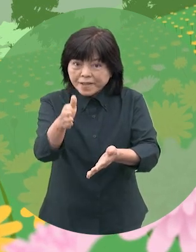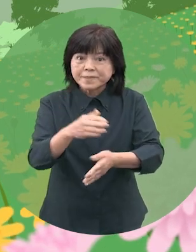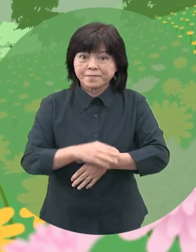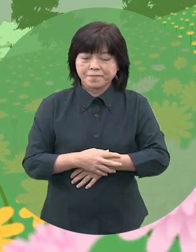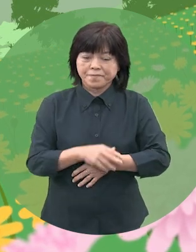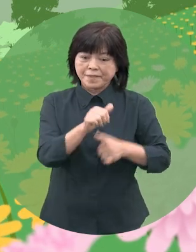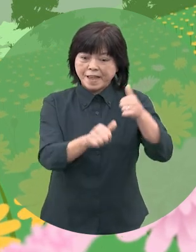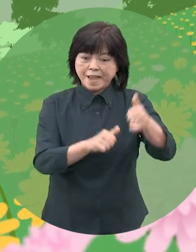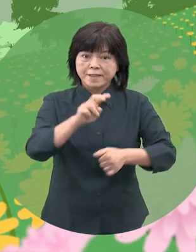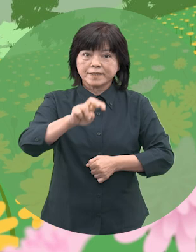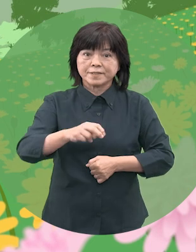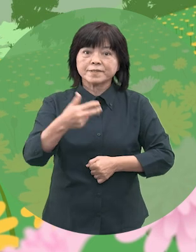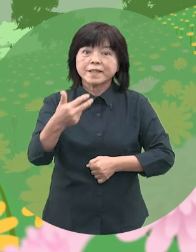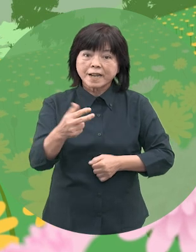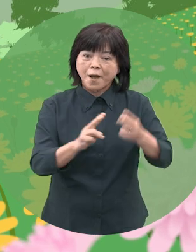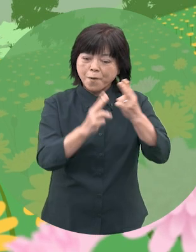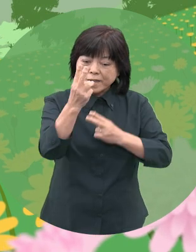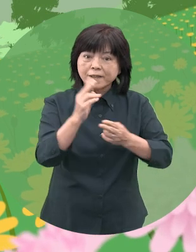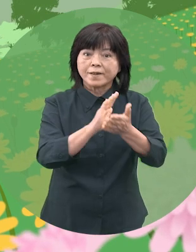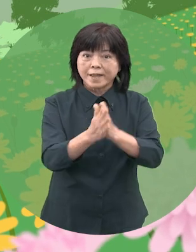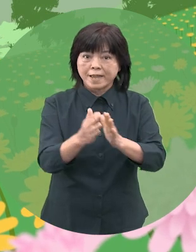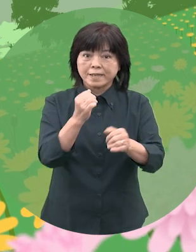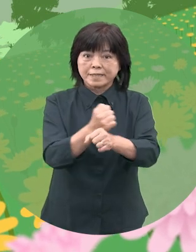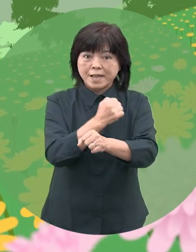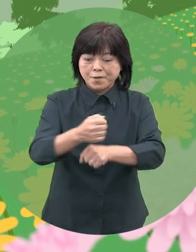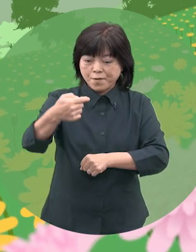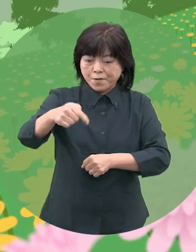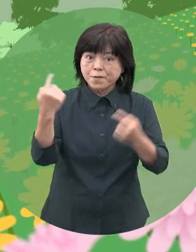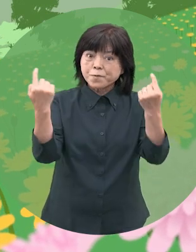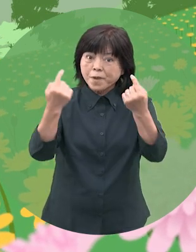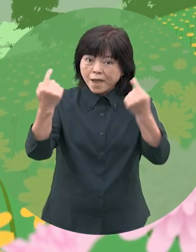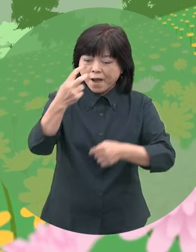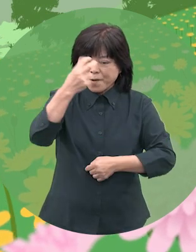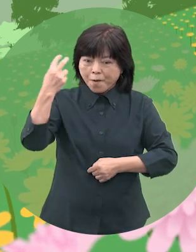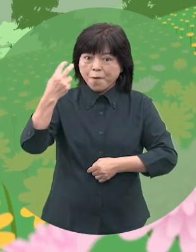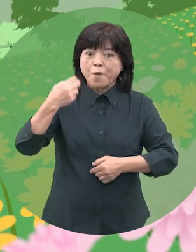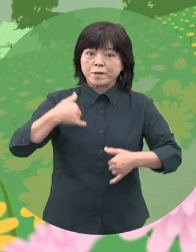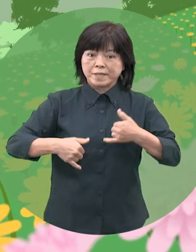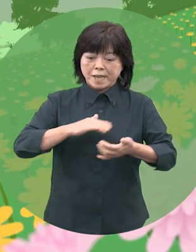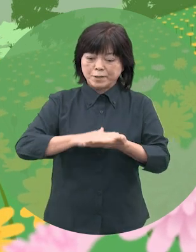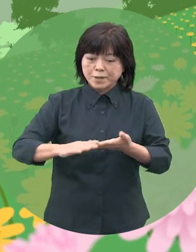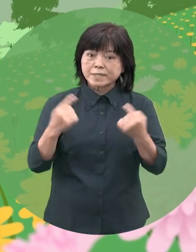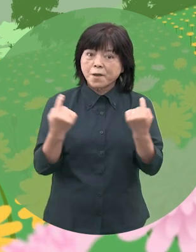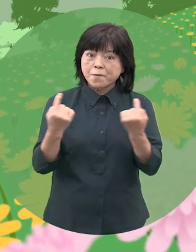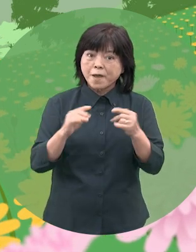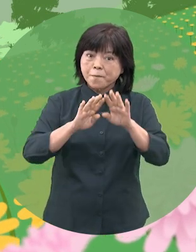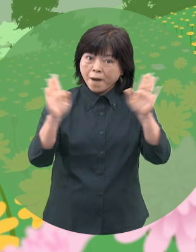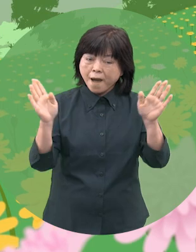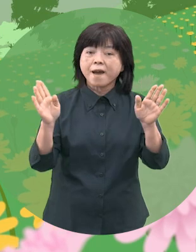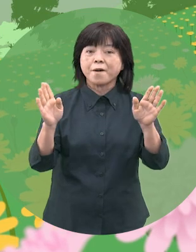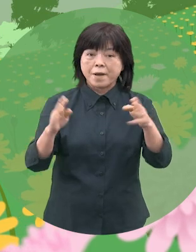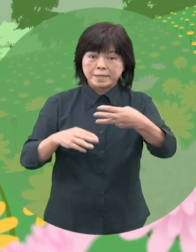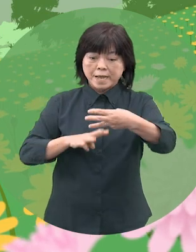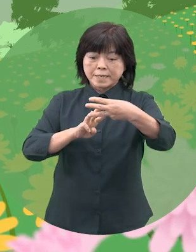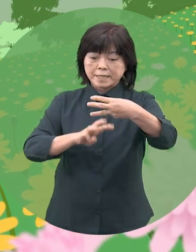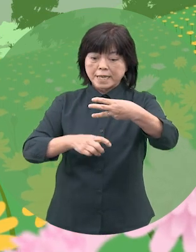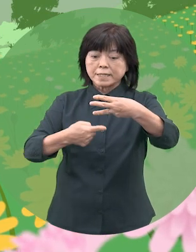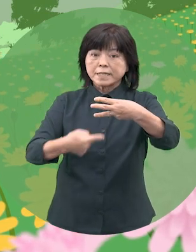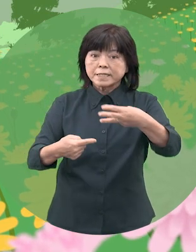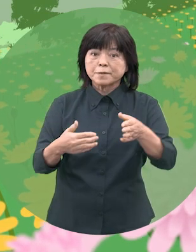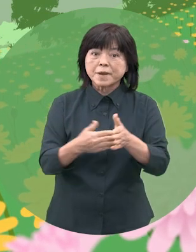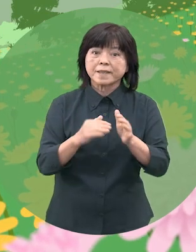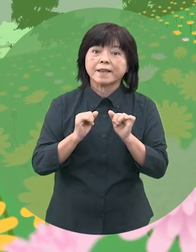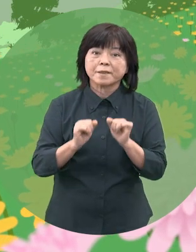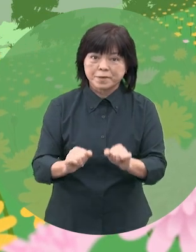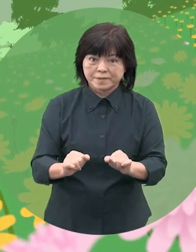第27回沖縄県産業教育フェア、高校生チュラサンフェアの開催期間は3月31日ま